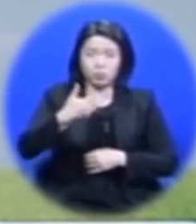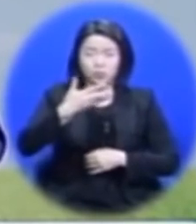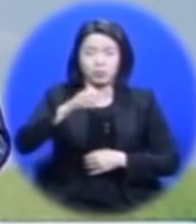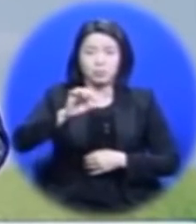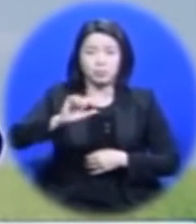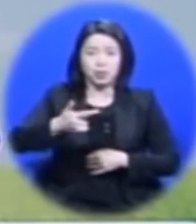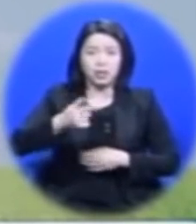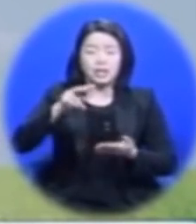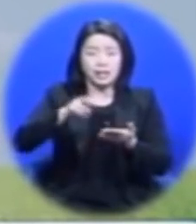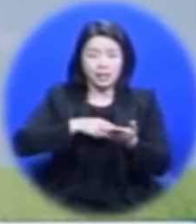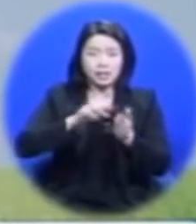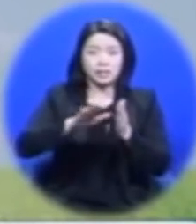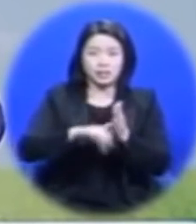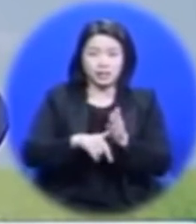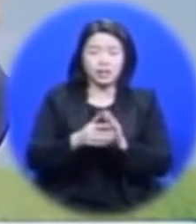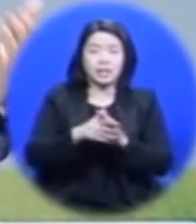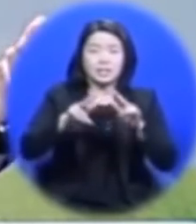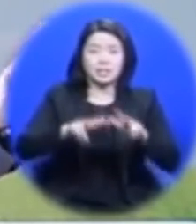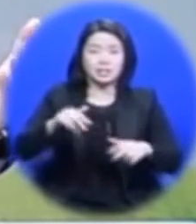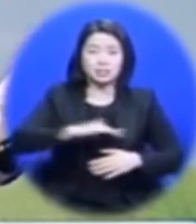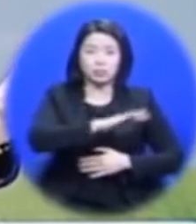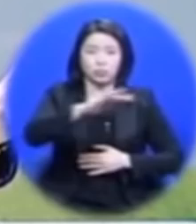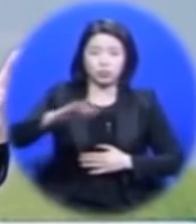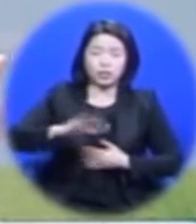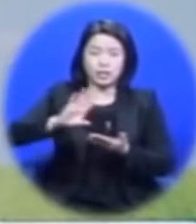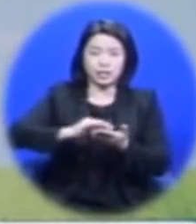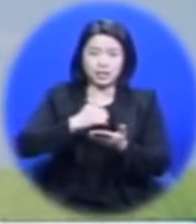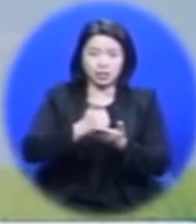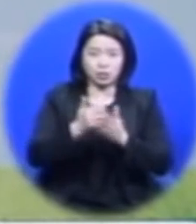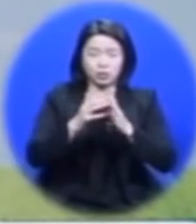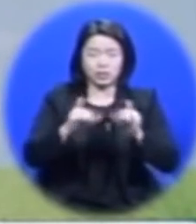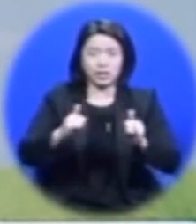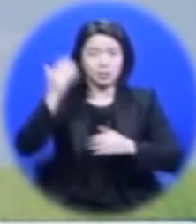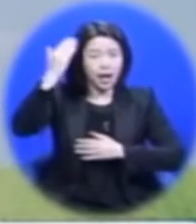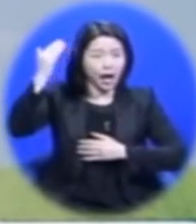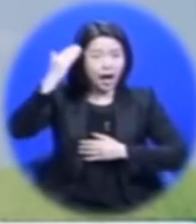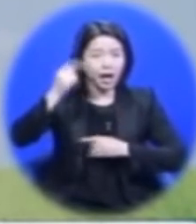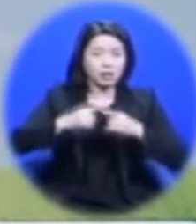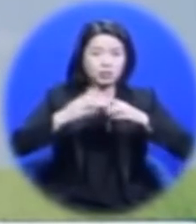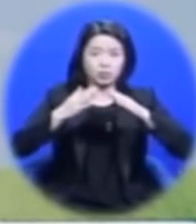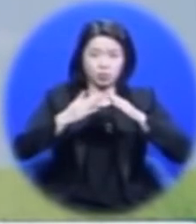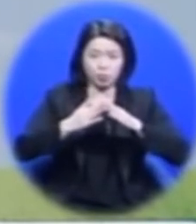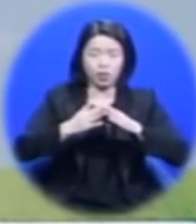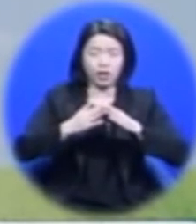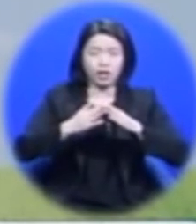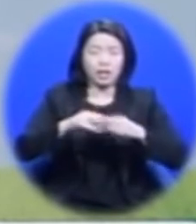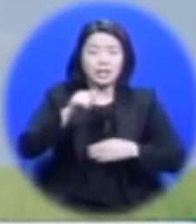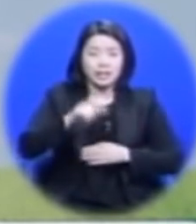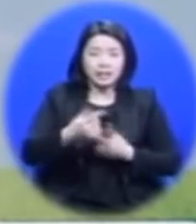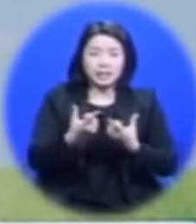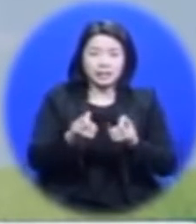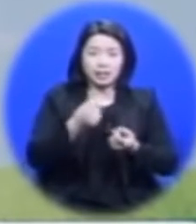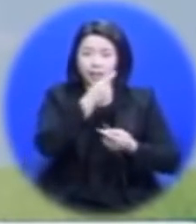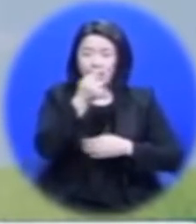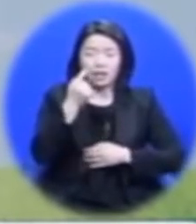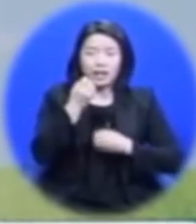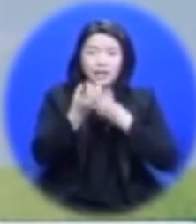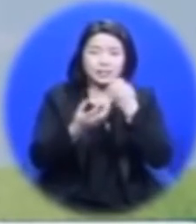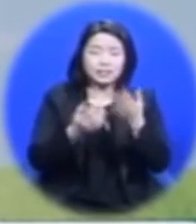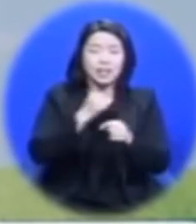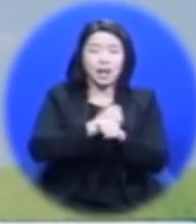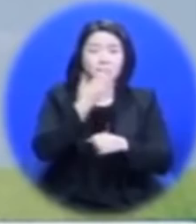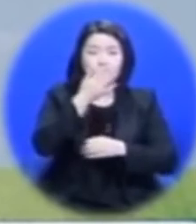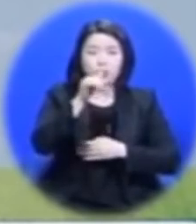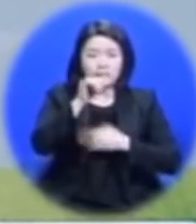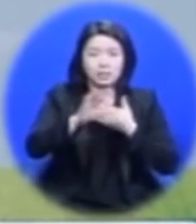읽으면서 지금 우리 그리스도인들이 또 우리 한국 교회가 이런 간증을 할 수 있으면 얼마나 좋을까